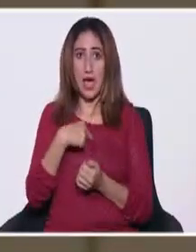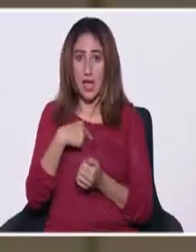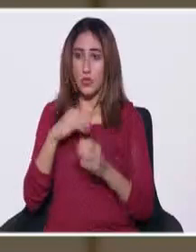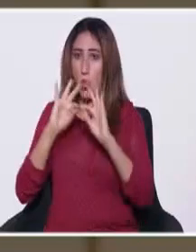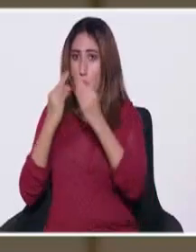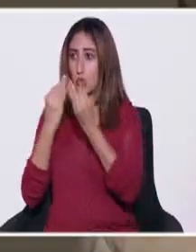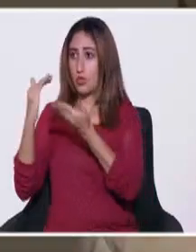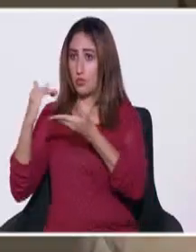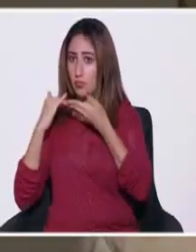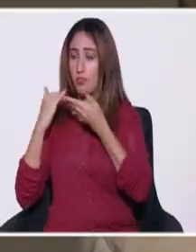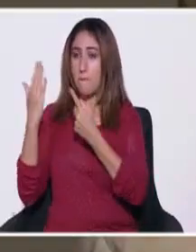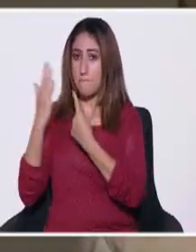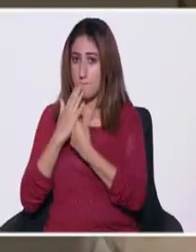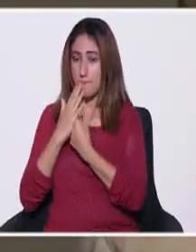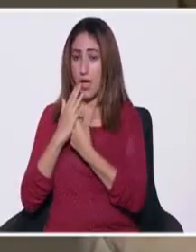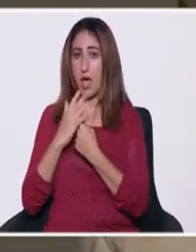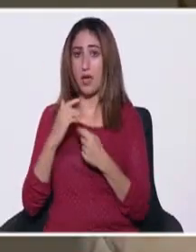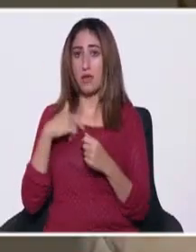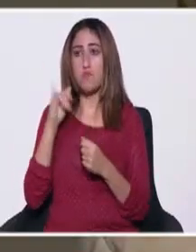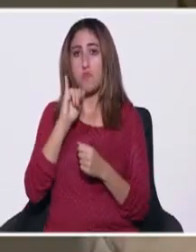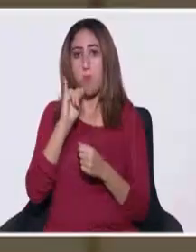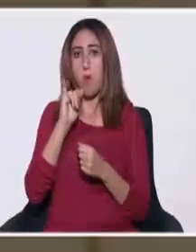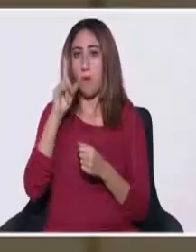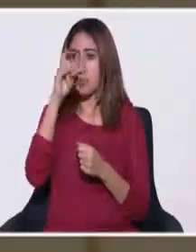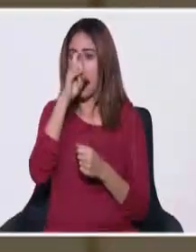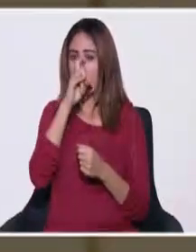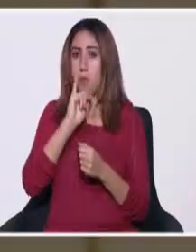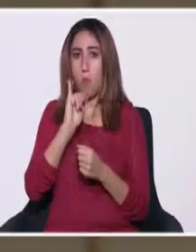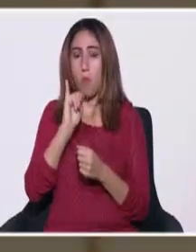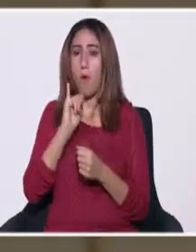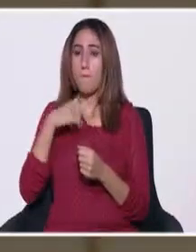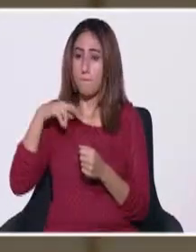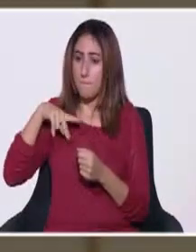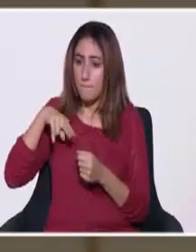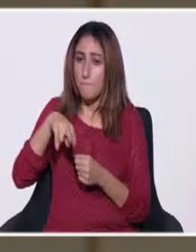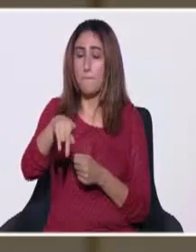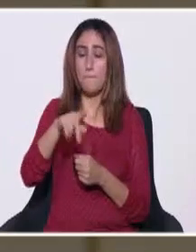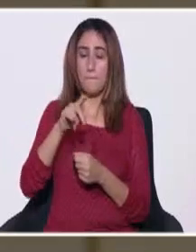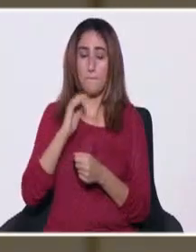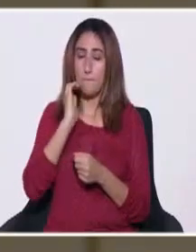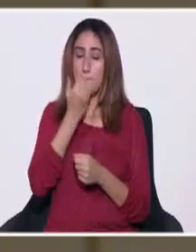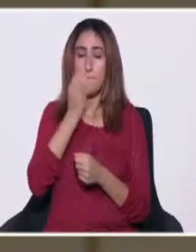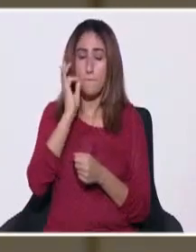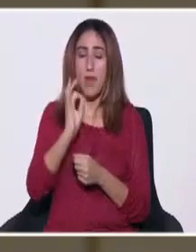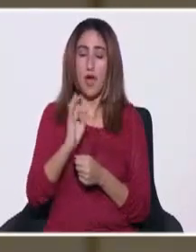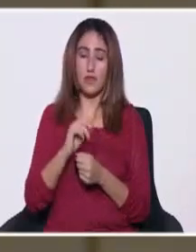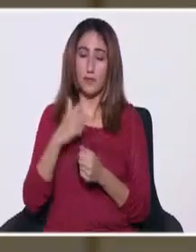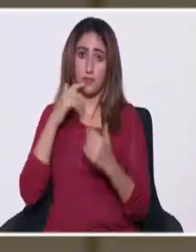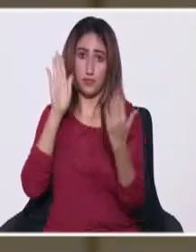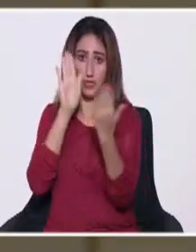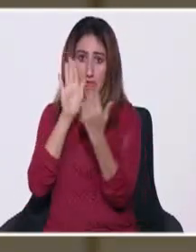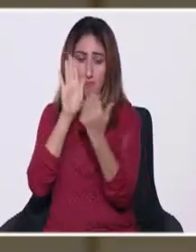الأسرة في وضعي، فكنت بتجاوز أي حاجز أشوف بديل لي. لكن مع التحديات